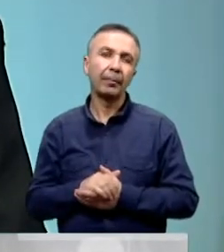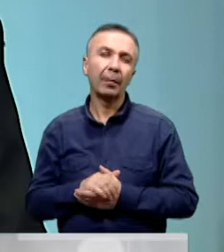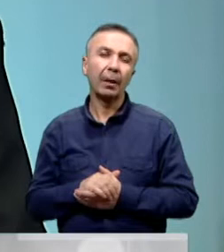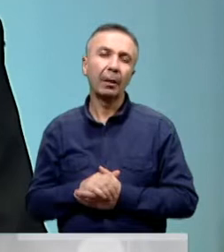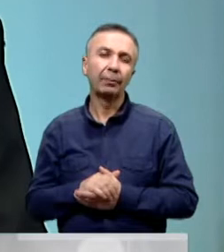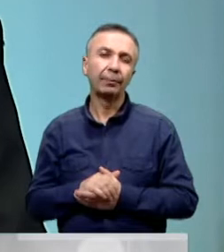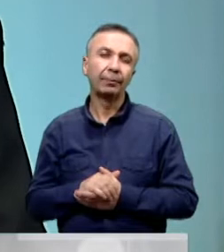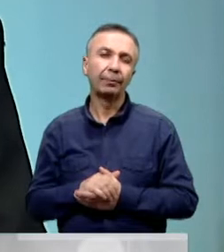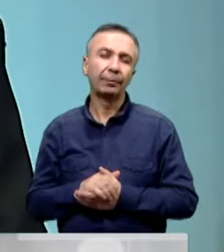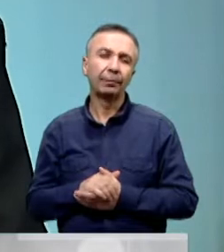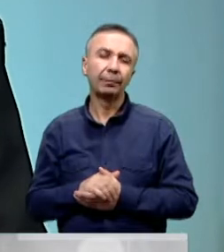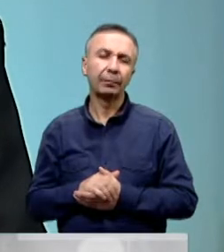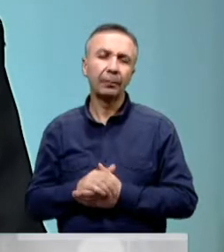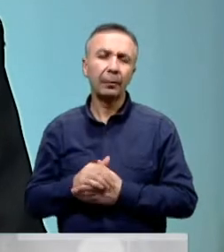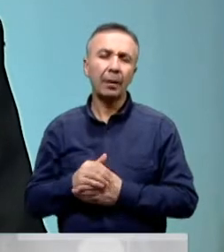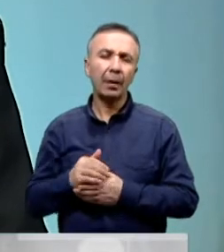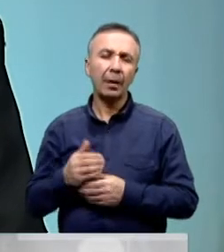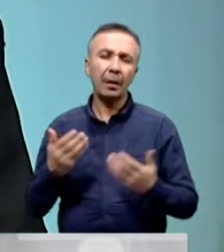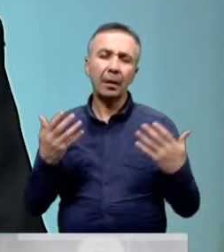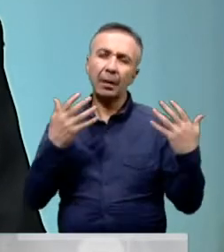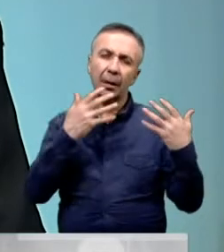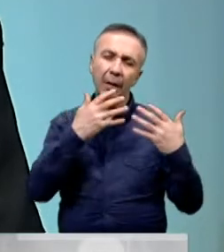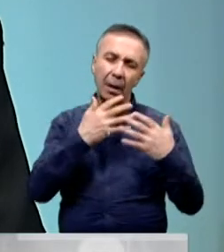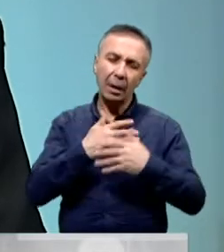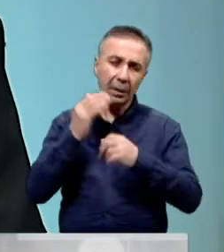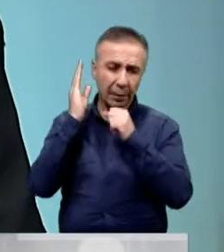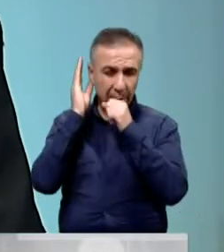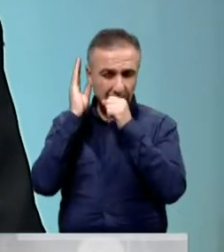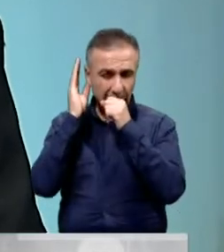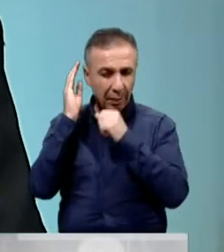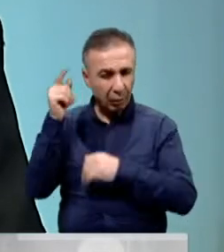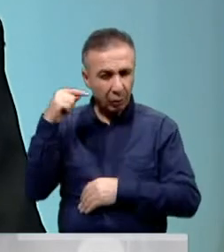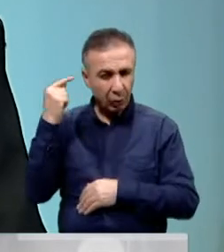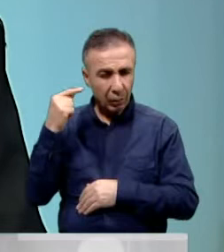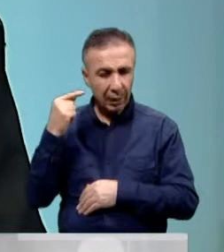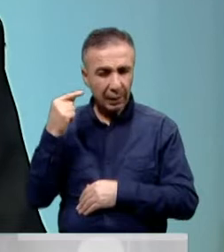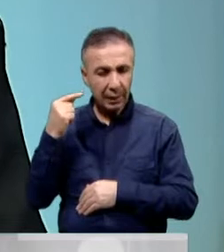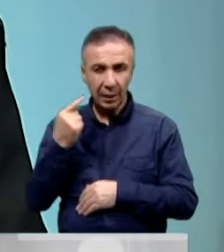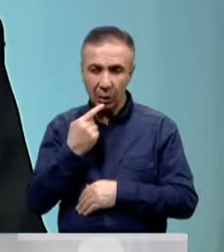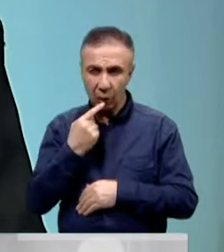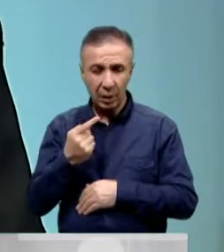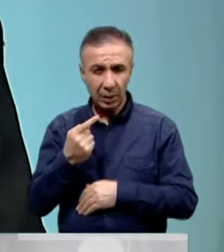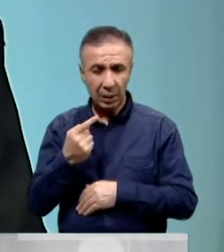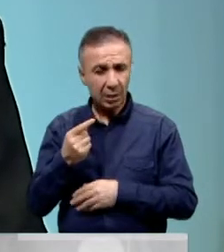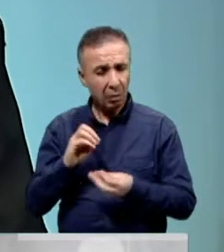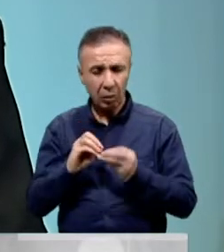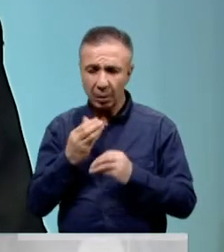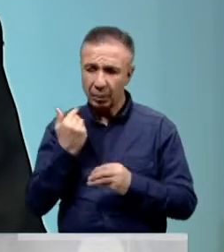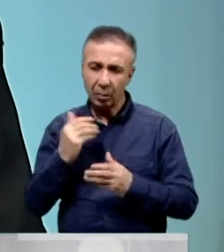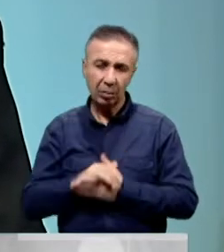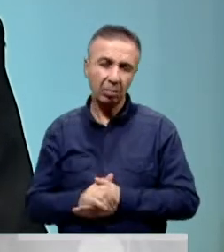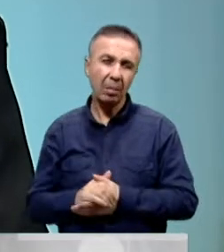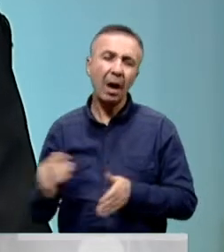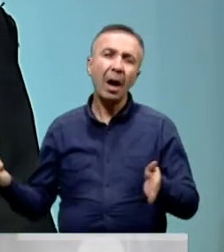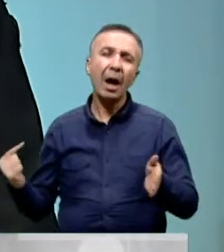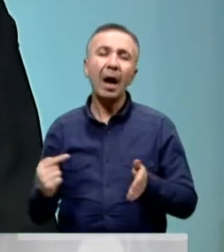günün akşam ezanıyla başladığını düşünerek söylerseniz onda da bir sakınca olur mu? Olmaz. Ya